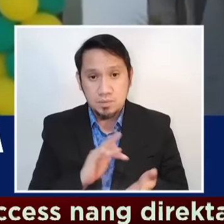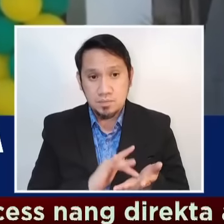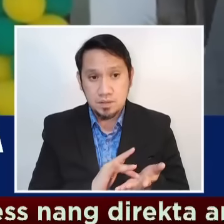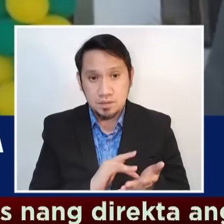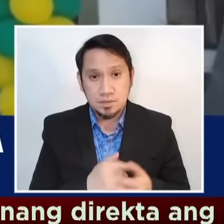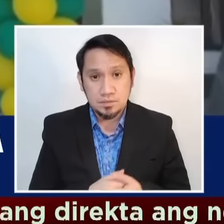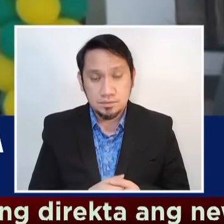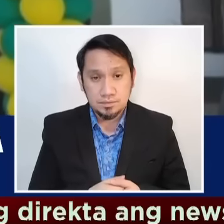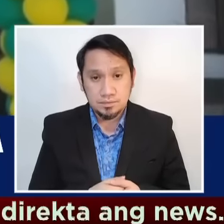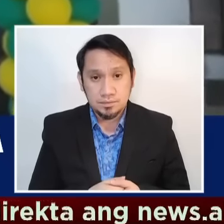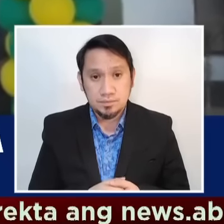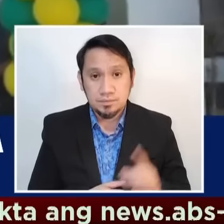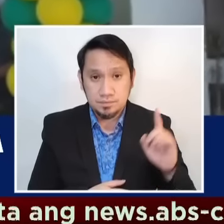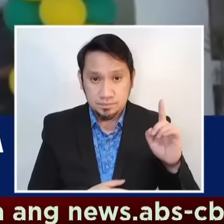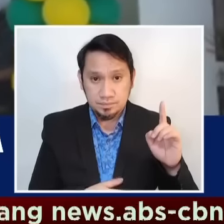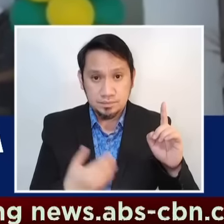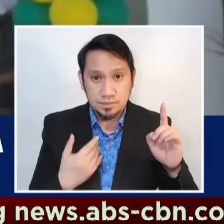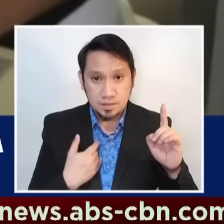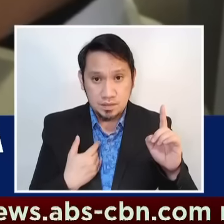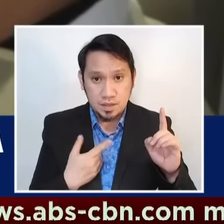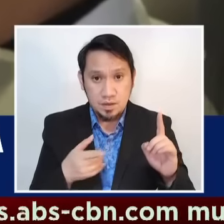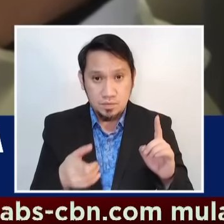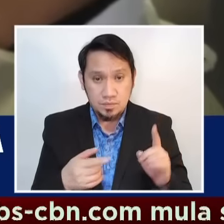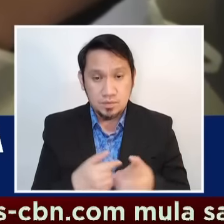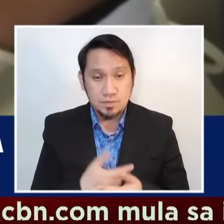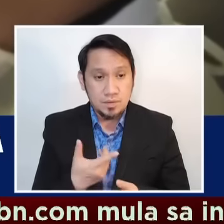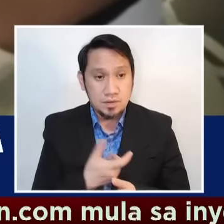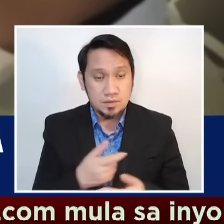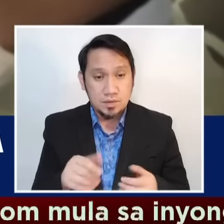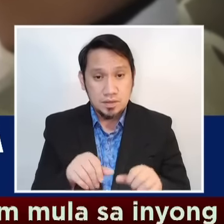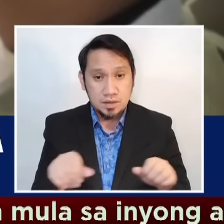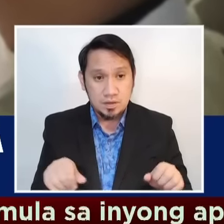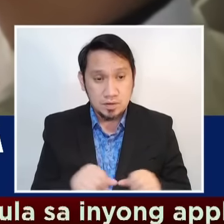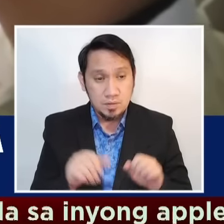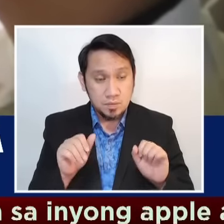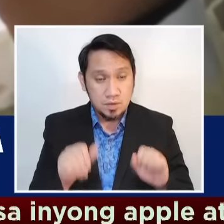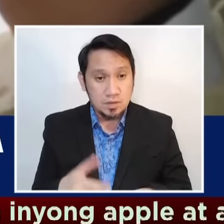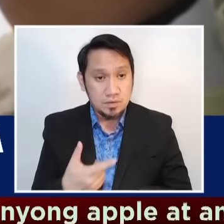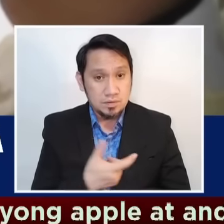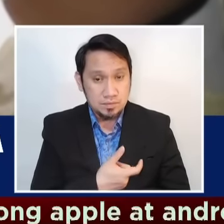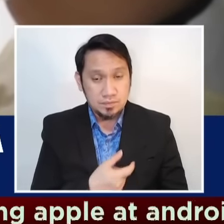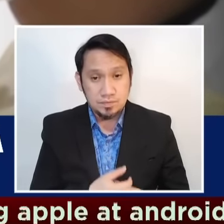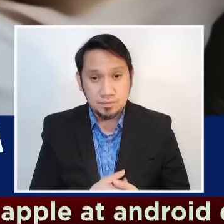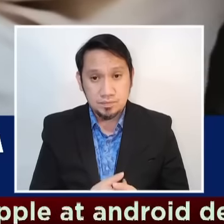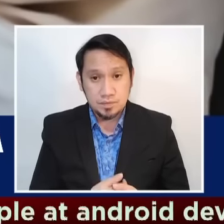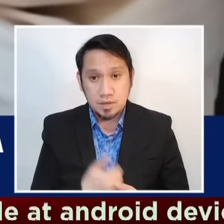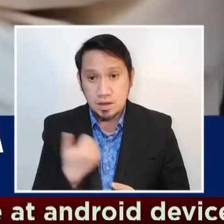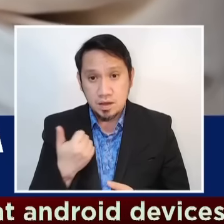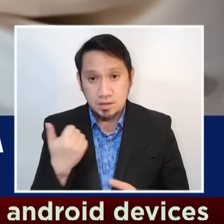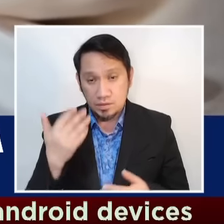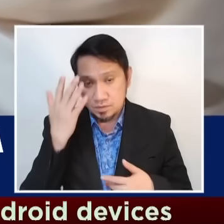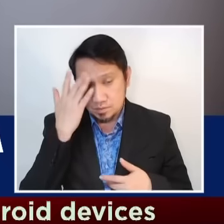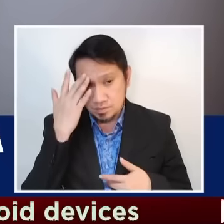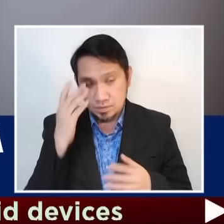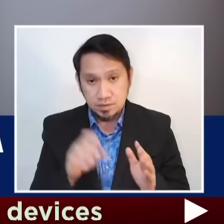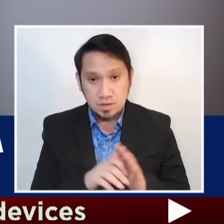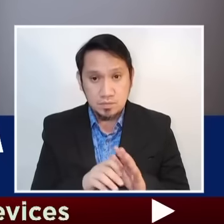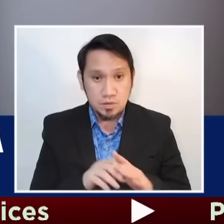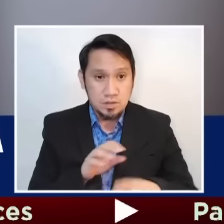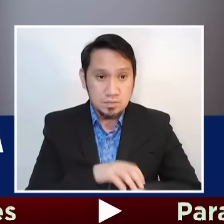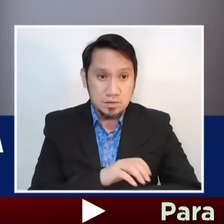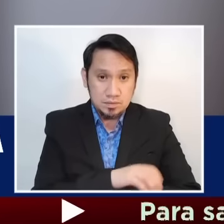BARM, inilunsad ang one-stop-shop vaccination site kung saan pwedeng magpabakuna laban sa COVID at iba pang sakit tulad ng measles.